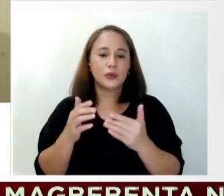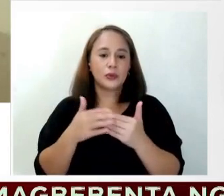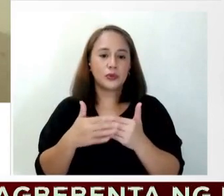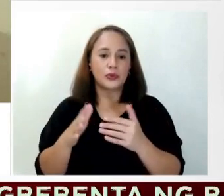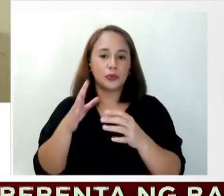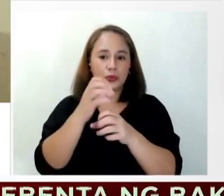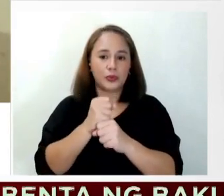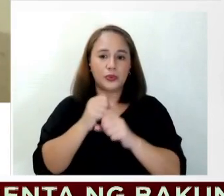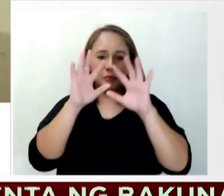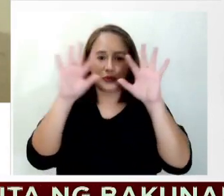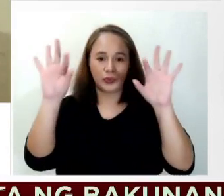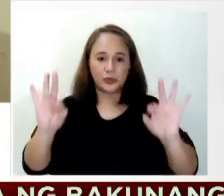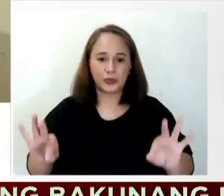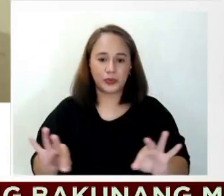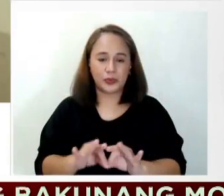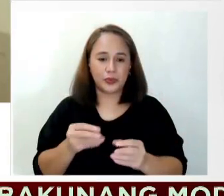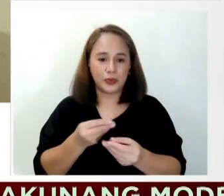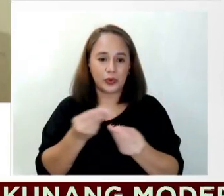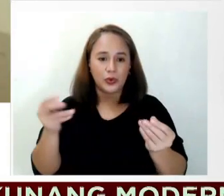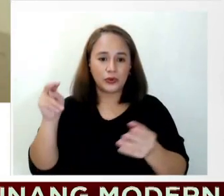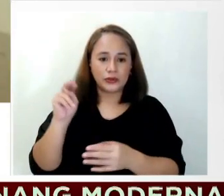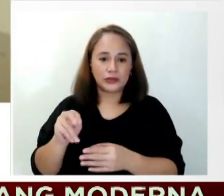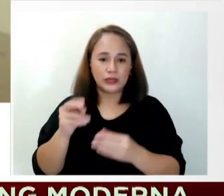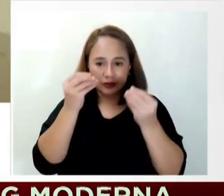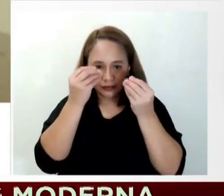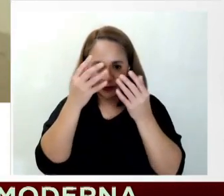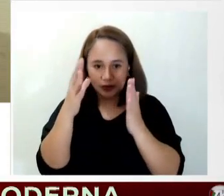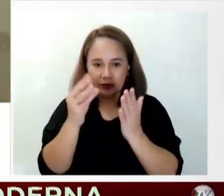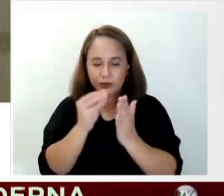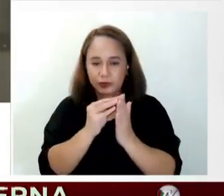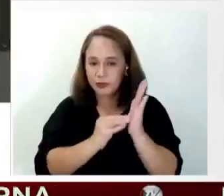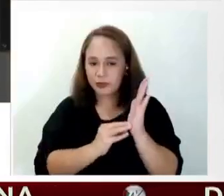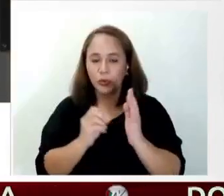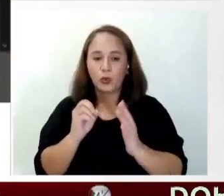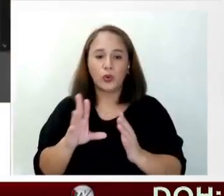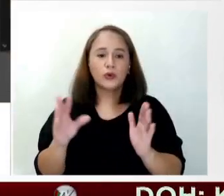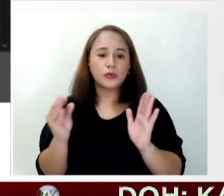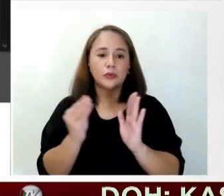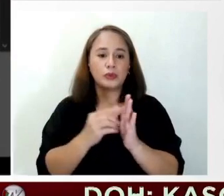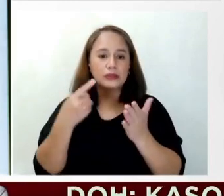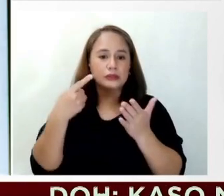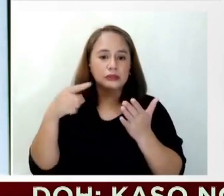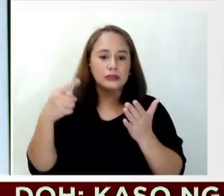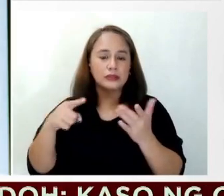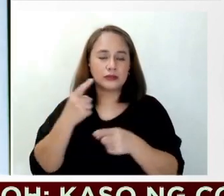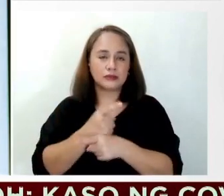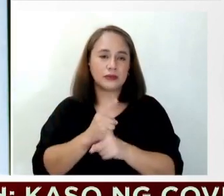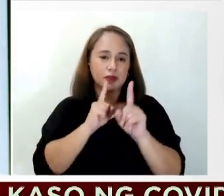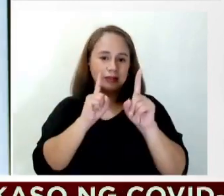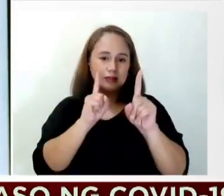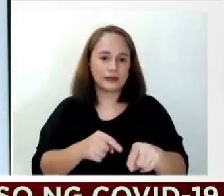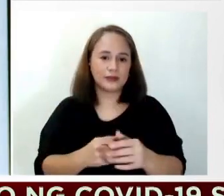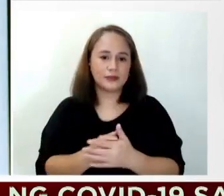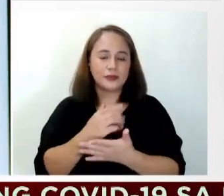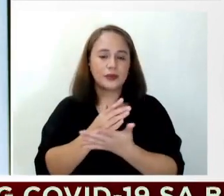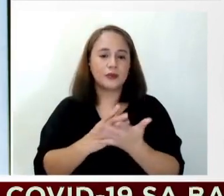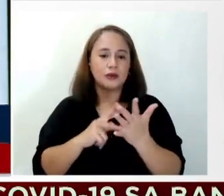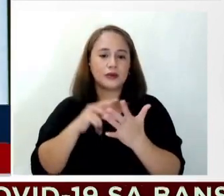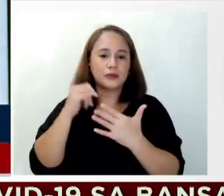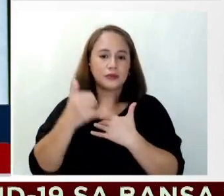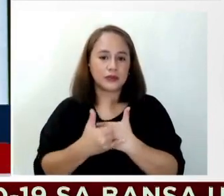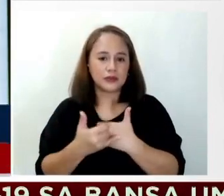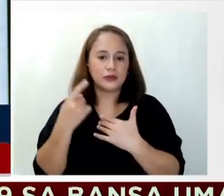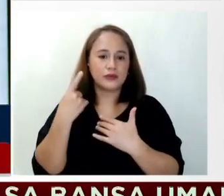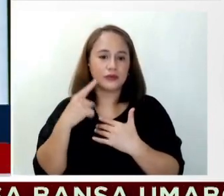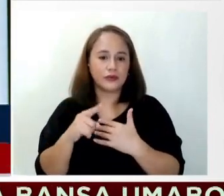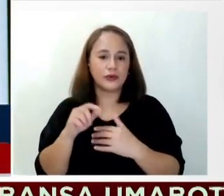form, ibigay lahat ng kailangang impormasyon o kaya na may lagyan ng check ang tamang sagot. Part of the project, especially for that